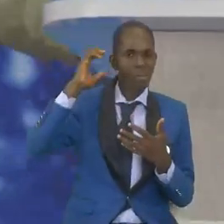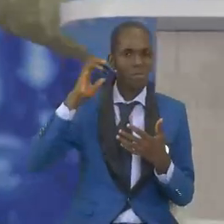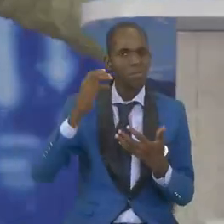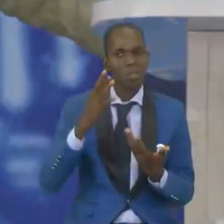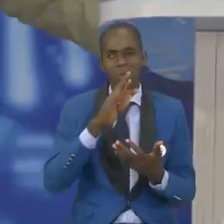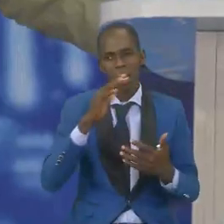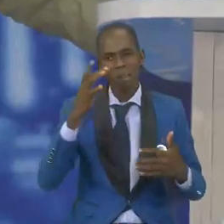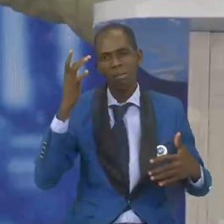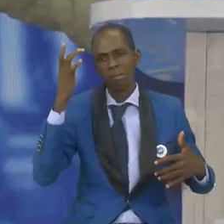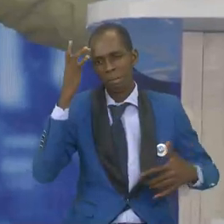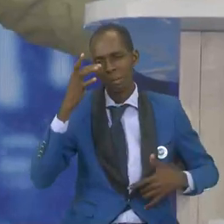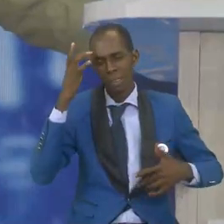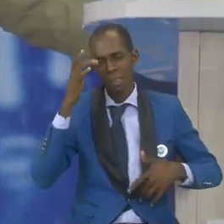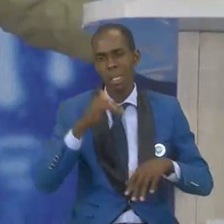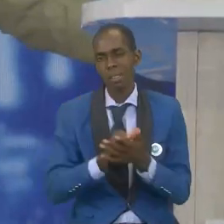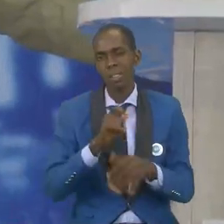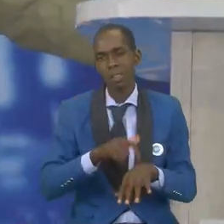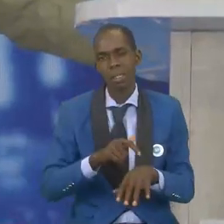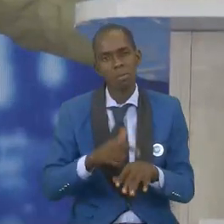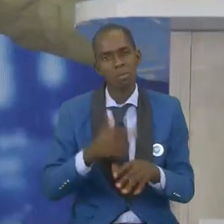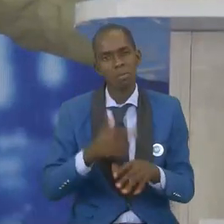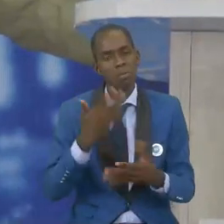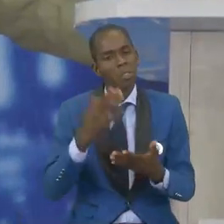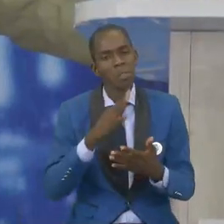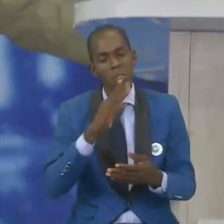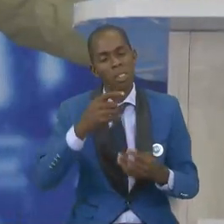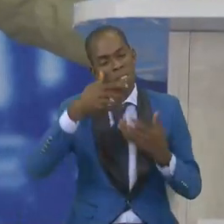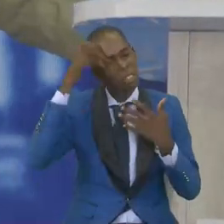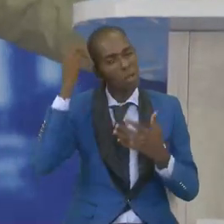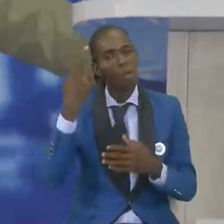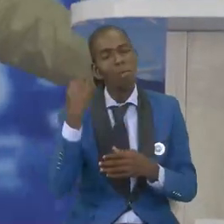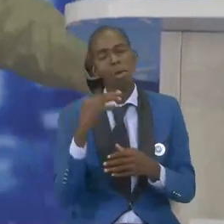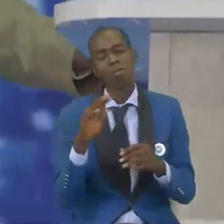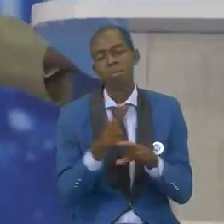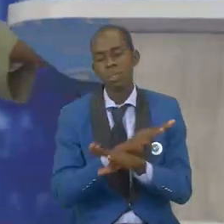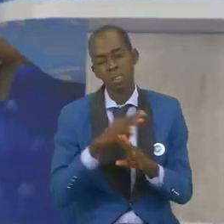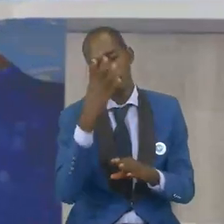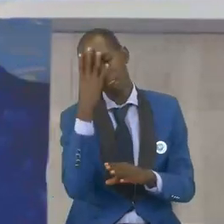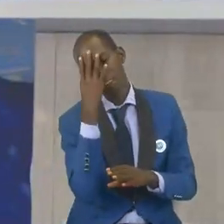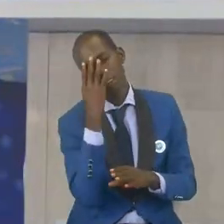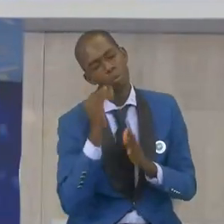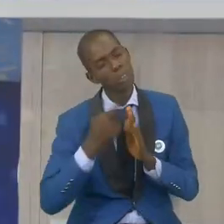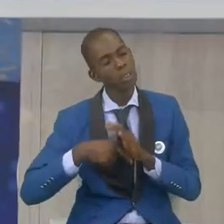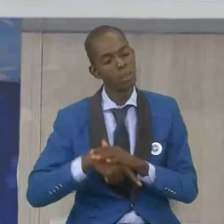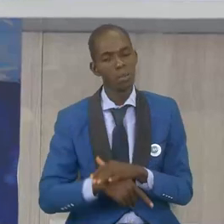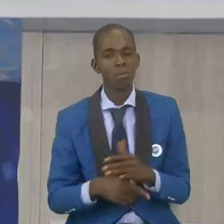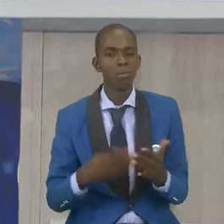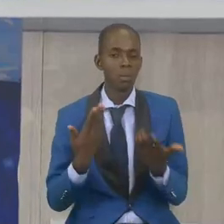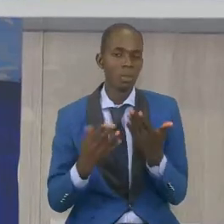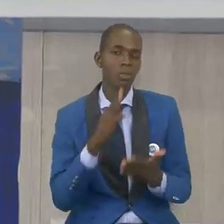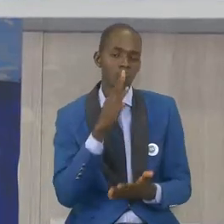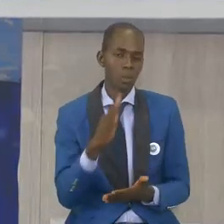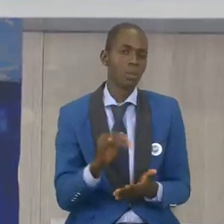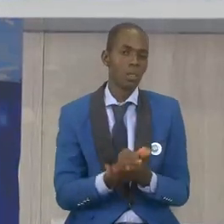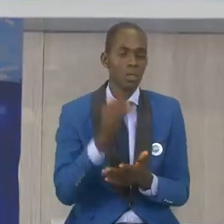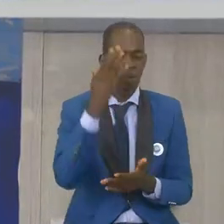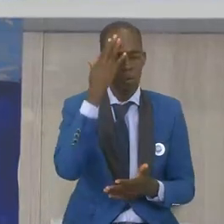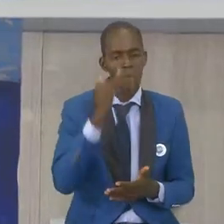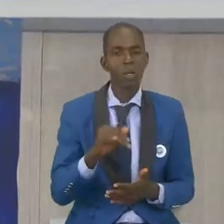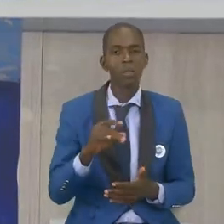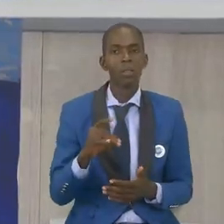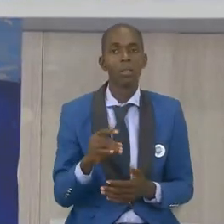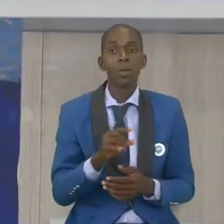vérifier. Les lions, quelque chose qui est arrivé, sérieusement, ils dormaient, ils ne sont pas réveillés. On va